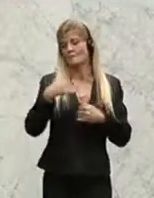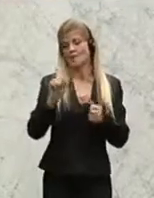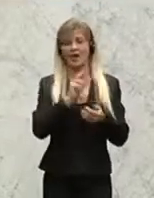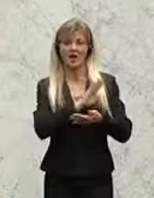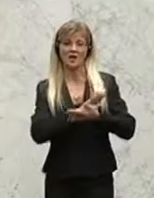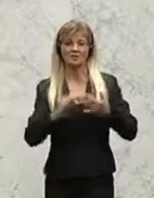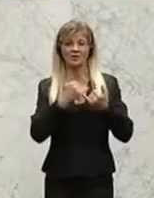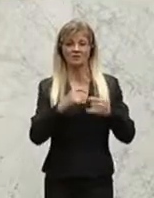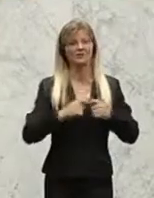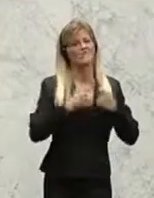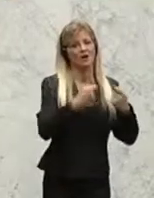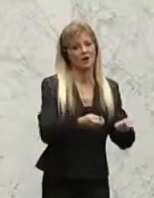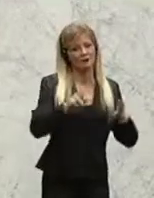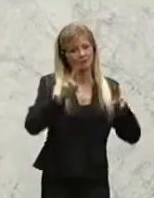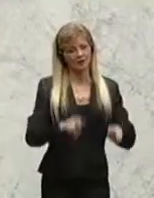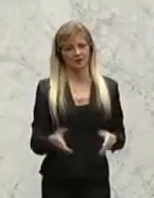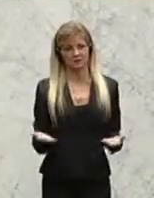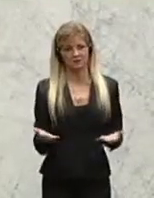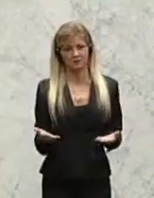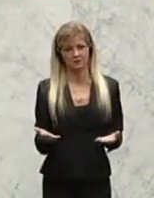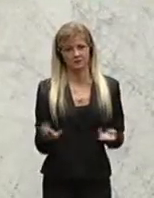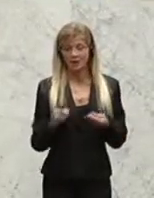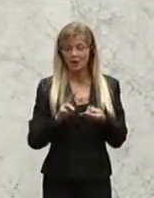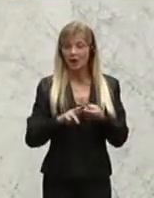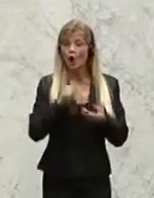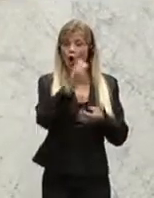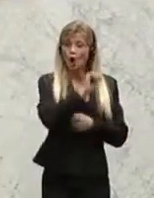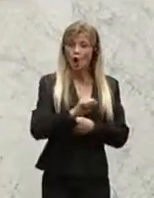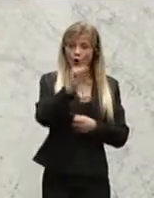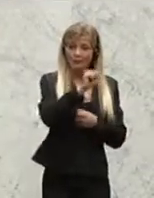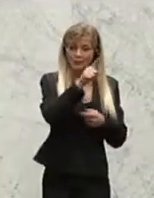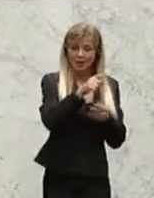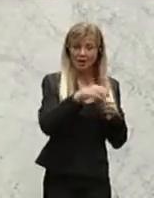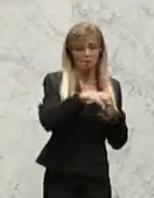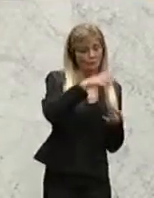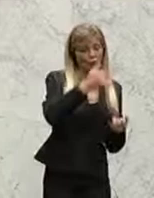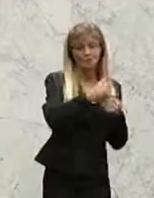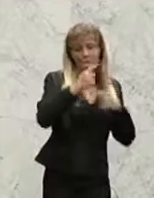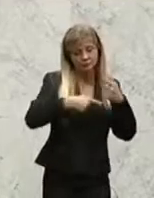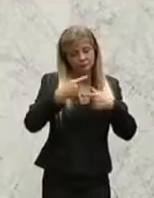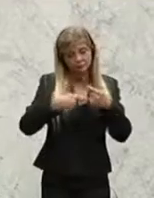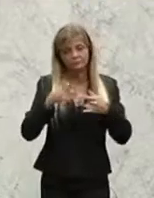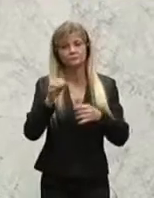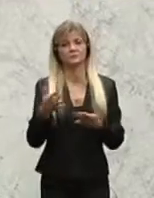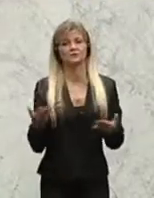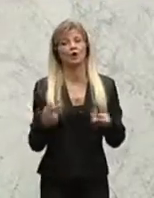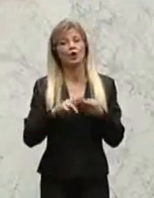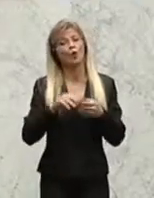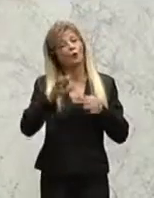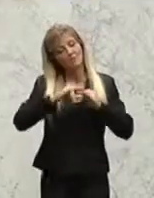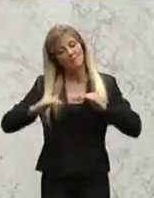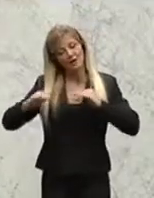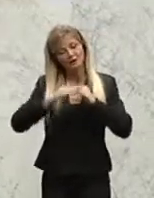im Vergaberecht, die Reform der Abwicklung der Europäischen Fonds für regionale Entwicklung oder die Plattform